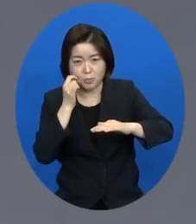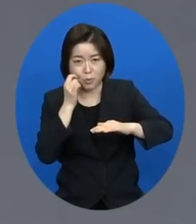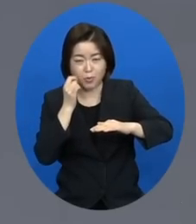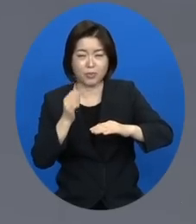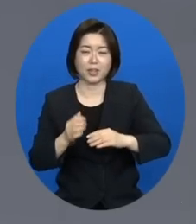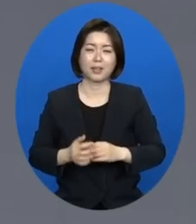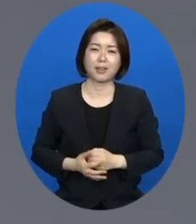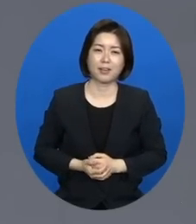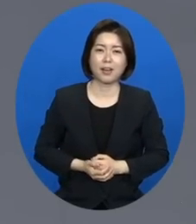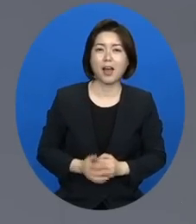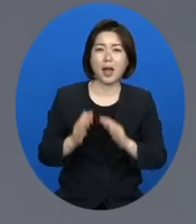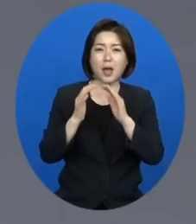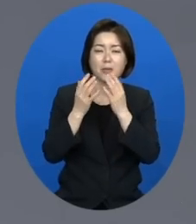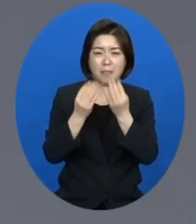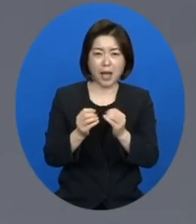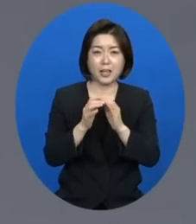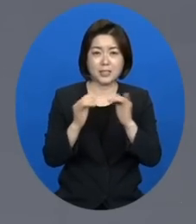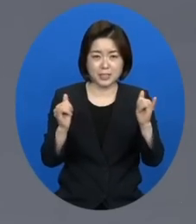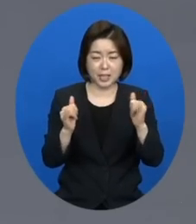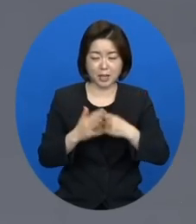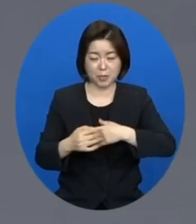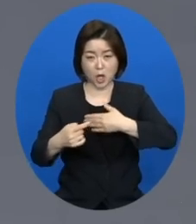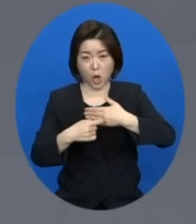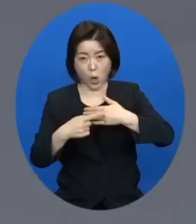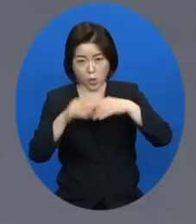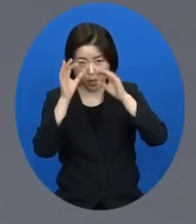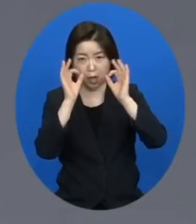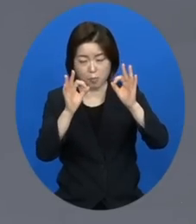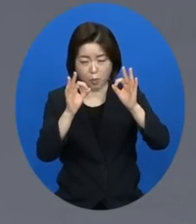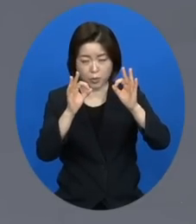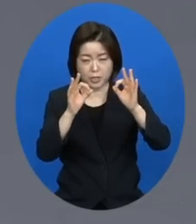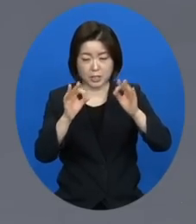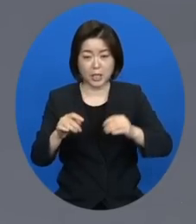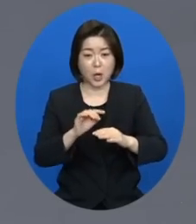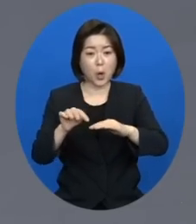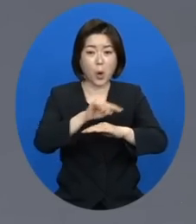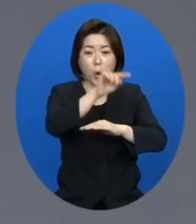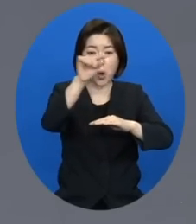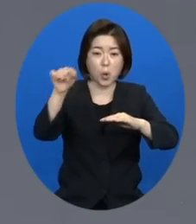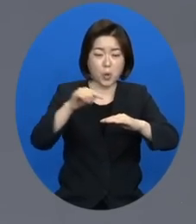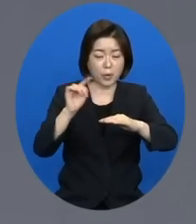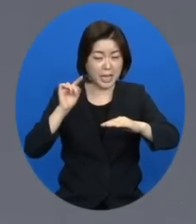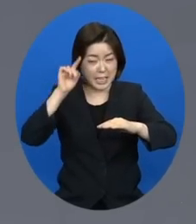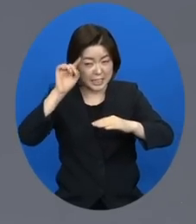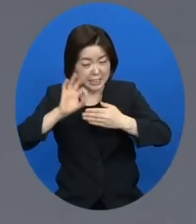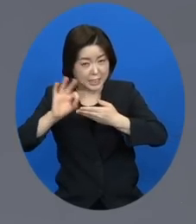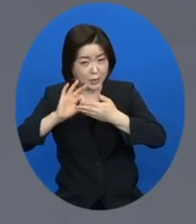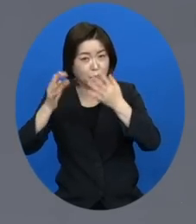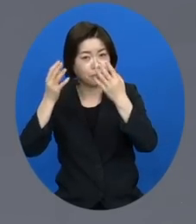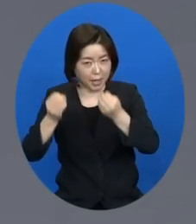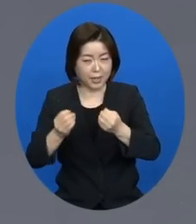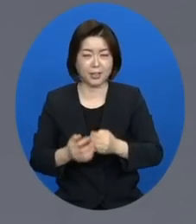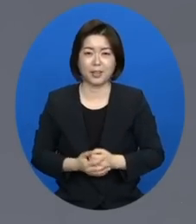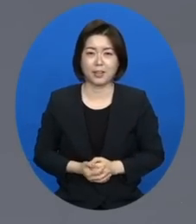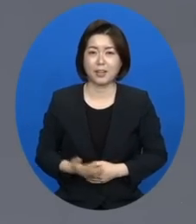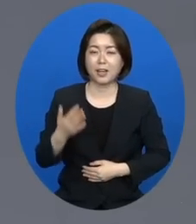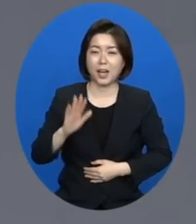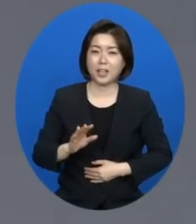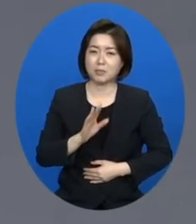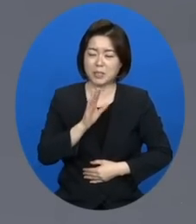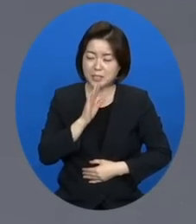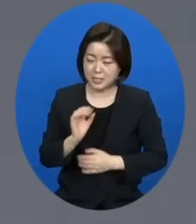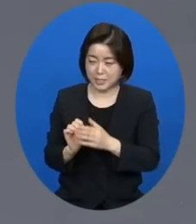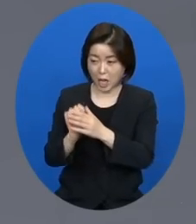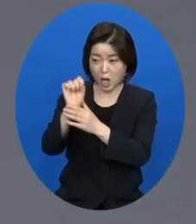그래서 많은 사람들은 이 겉에 보여지는 여기에 굉장히 신경을 씁니다. 그러나 사실 이 진정한